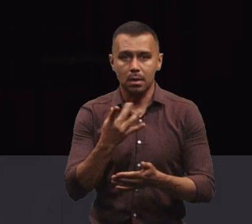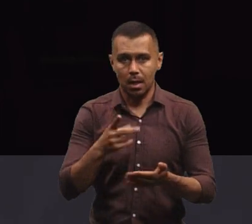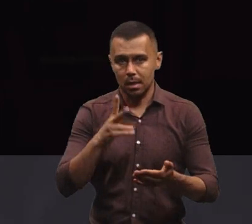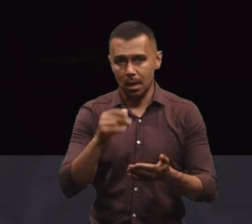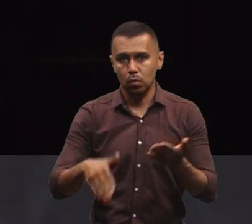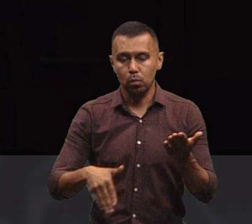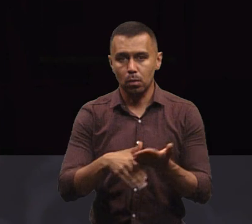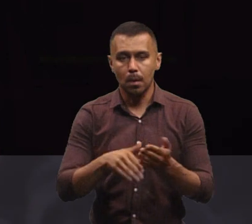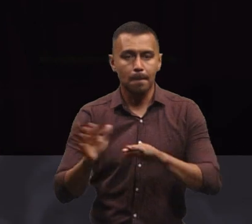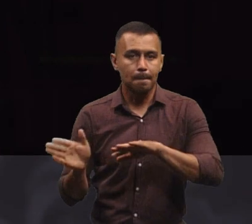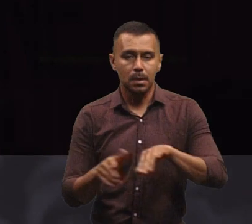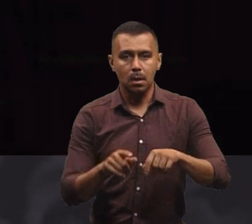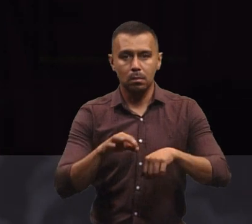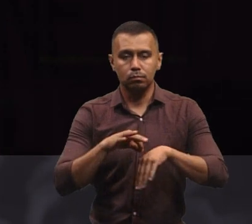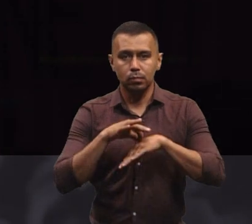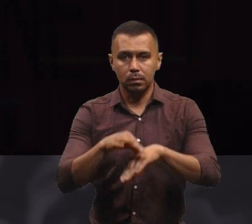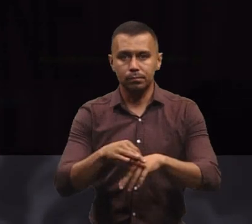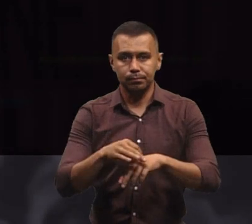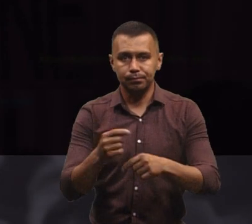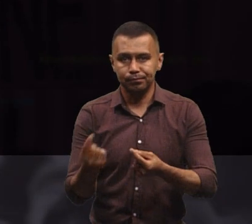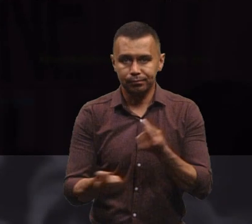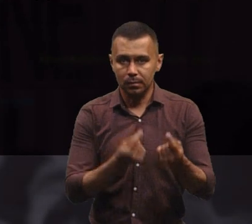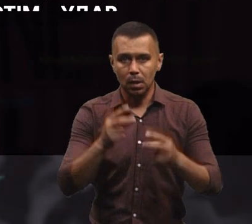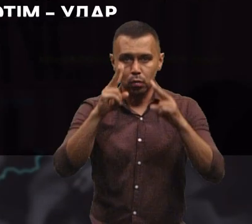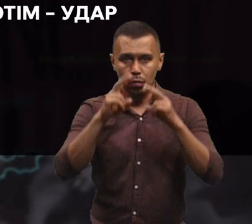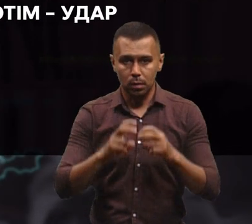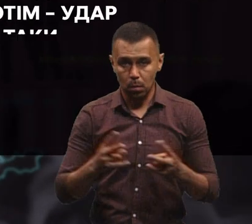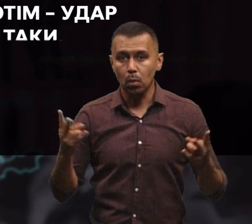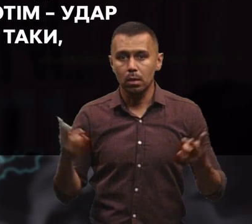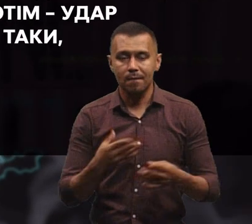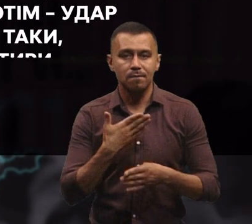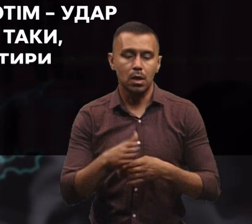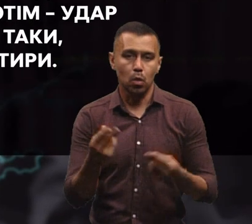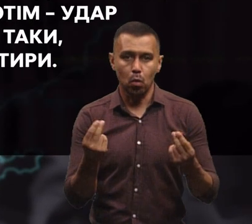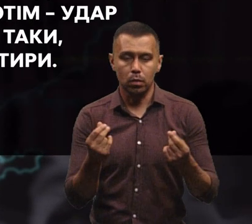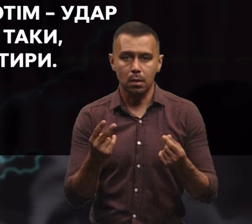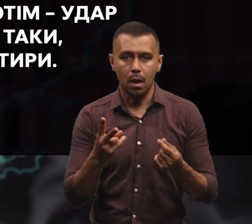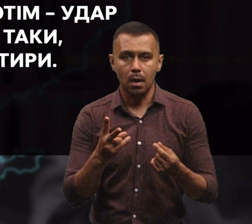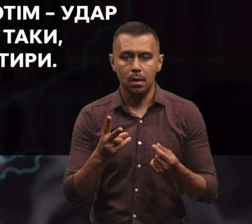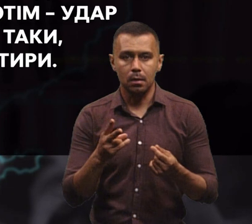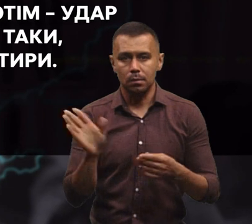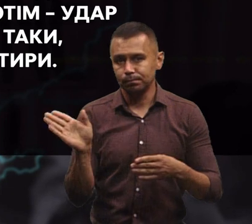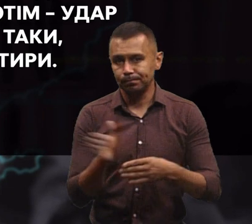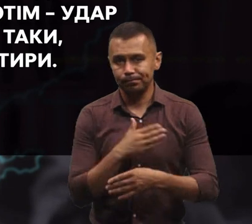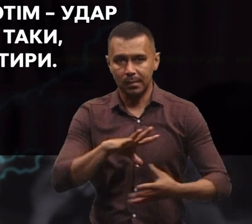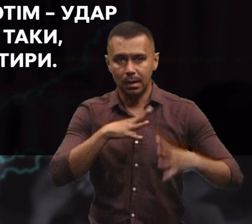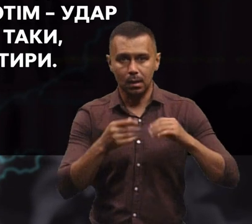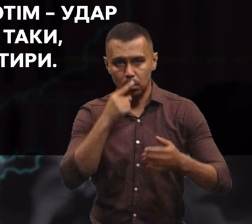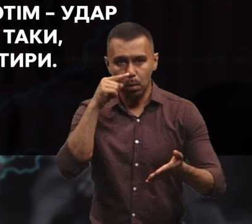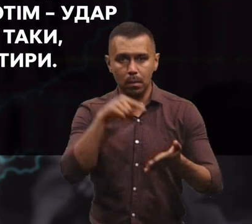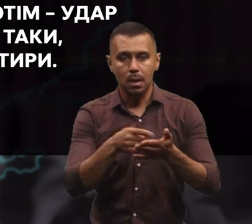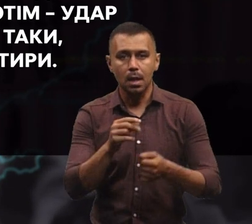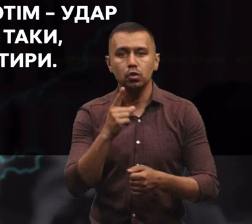допомогу. Після проведення детального дослідження потреб виділила кошти на усунення наслідків прильоту